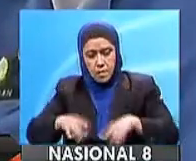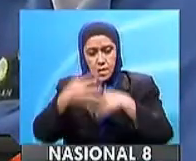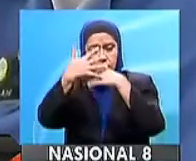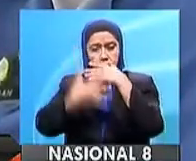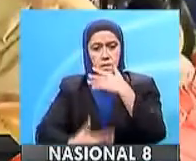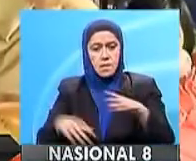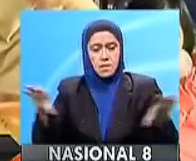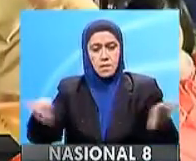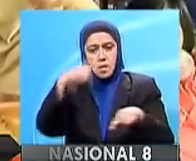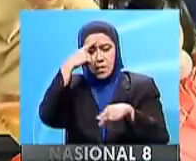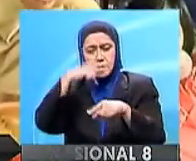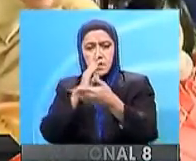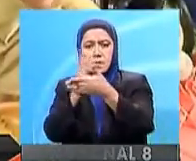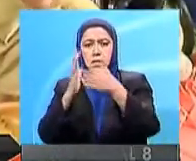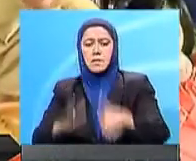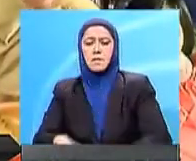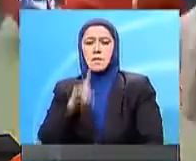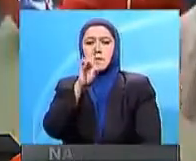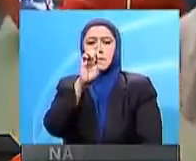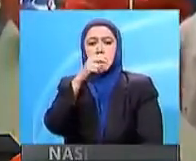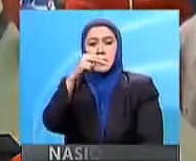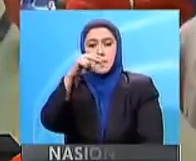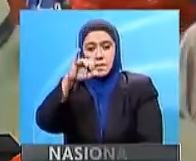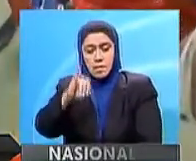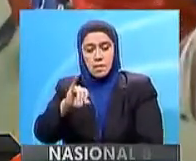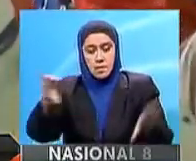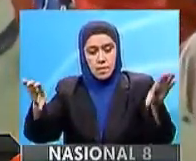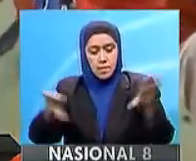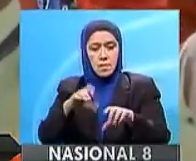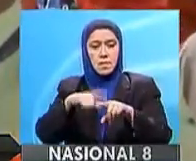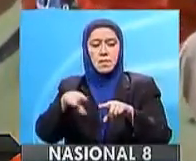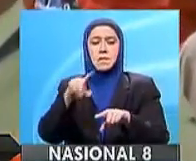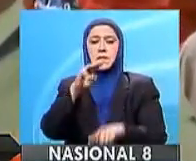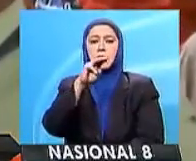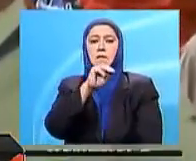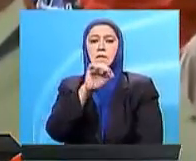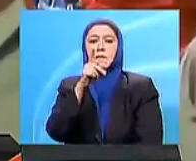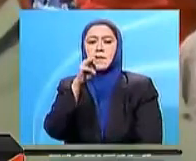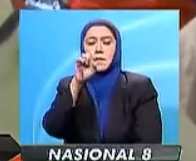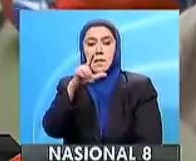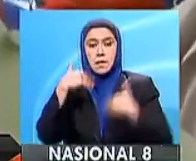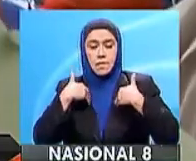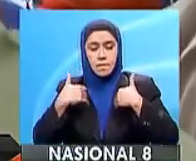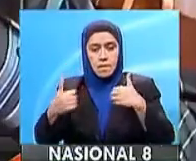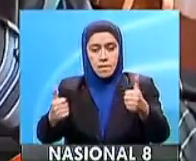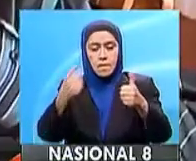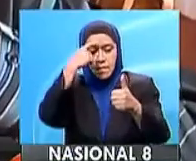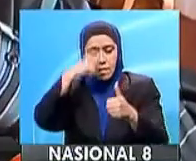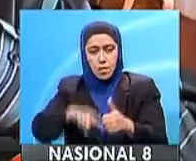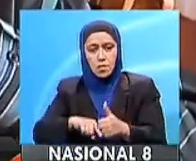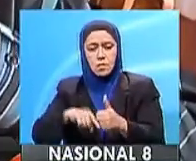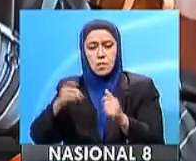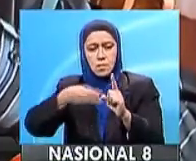dilakukan terhadap suspek denggi, juga dibuat di Makmal Kesihatan Awam Sungai Buloh, Selangor bagi mengesan virus